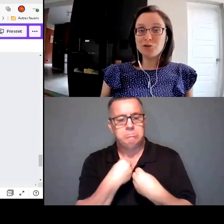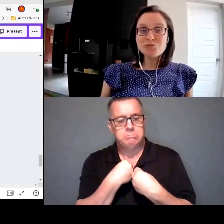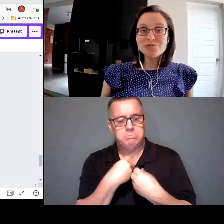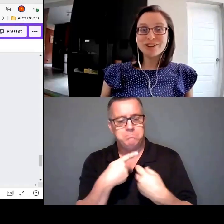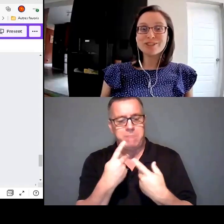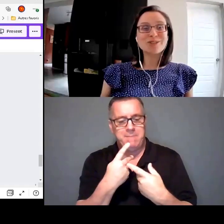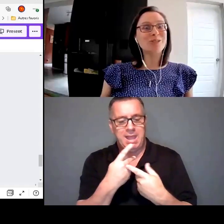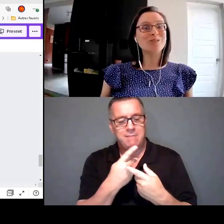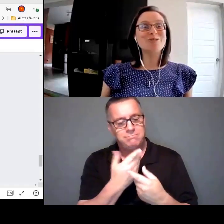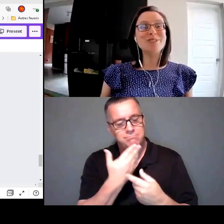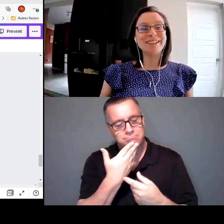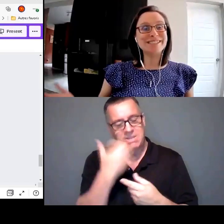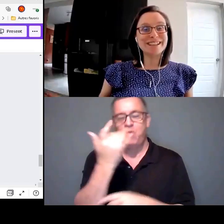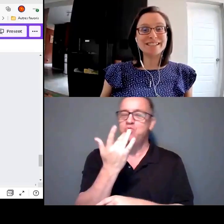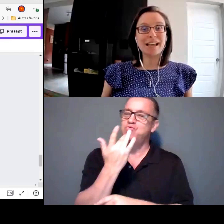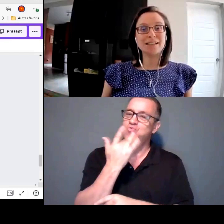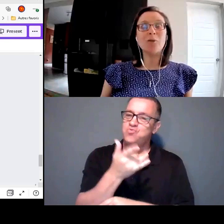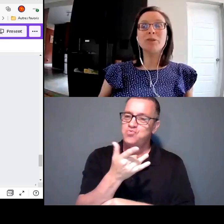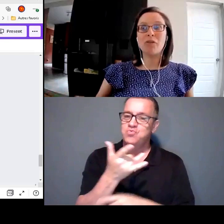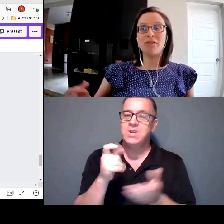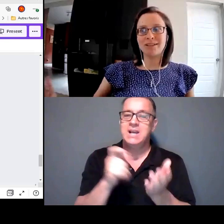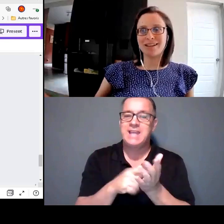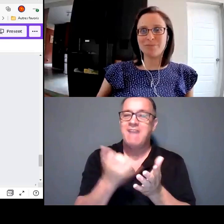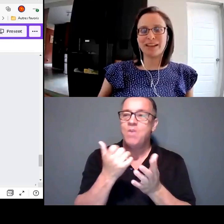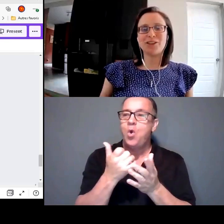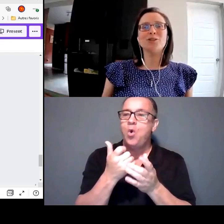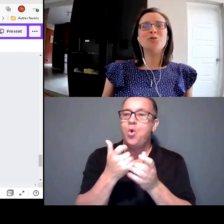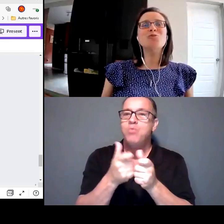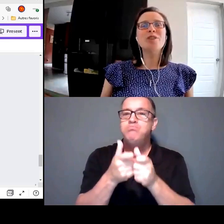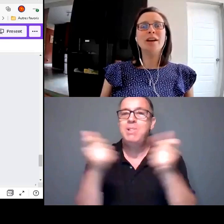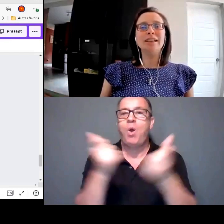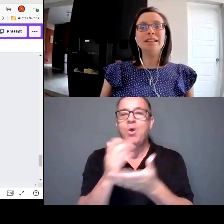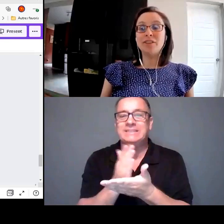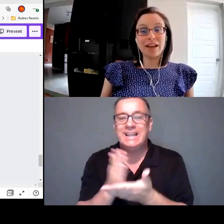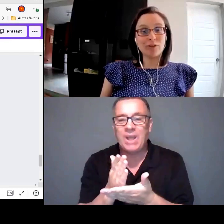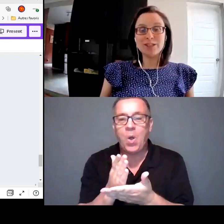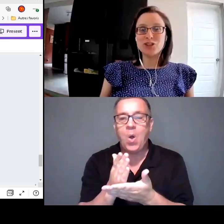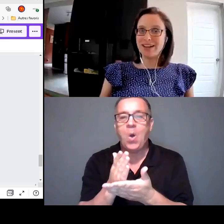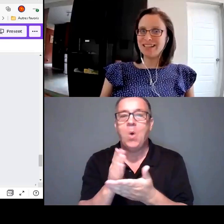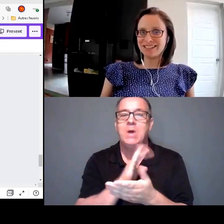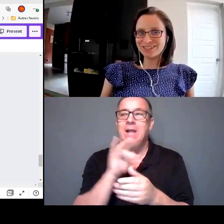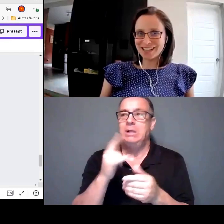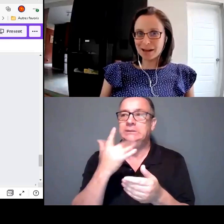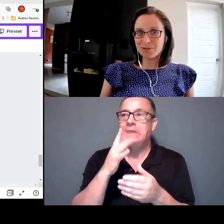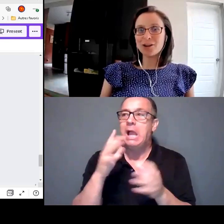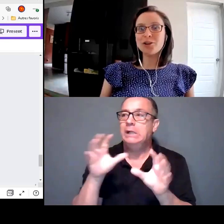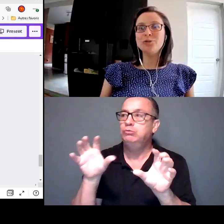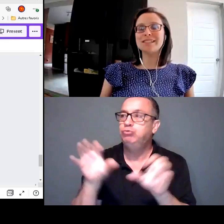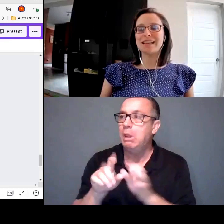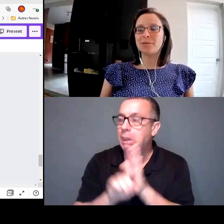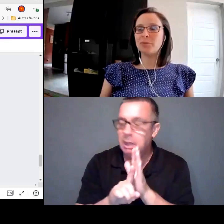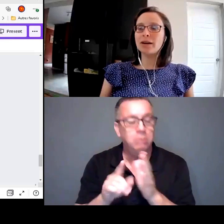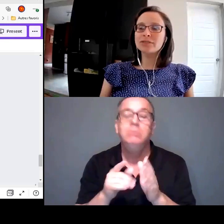le goût lorsqu'on veut étirer les saisons puis qu'on va dans des périodes où il va y avoir des gelées. Donc, ça améliore le